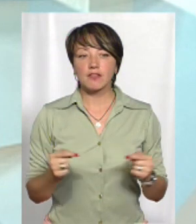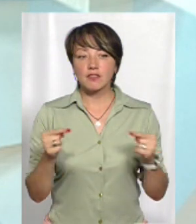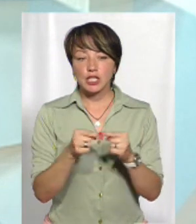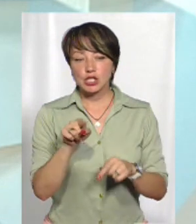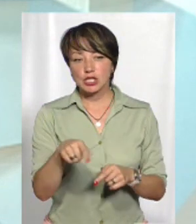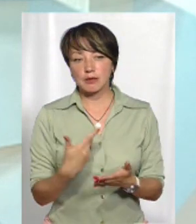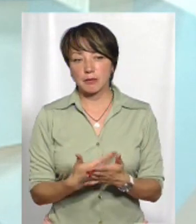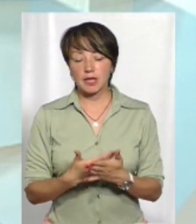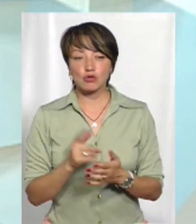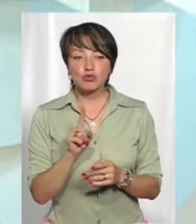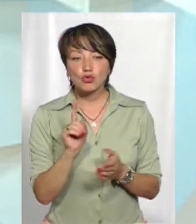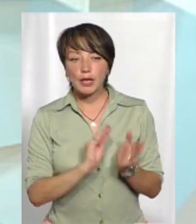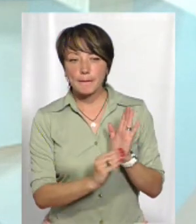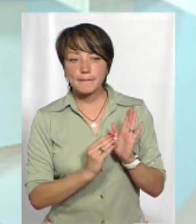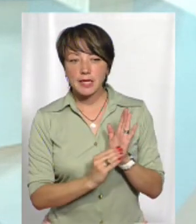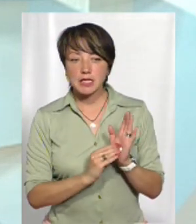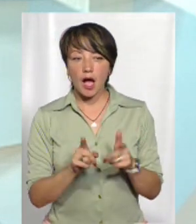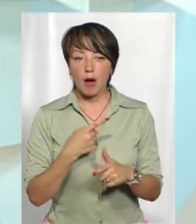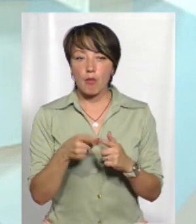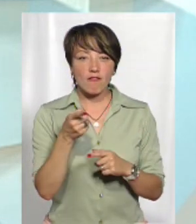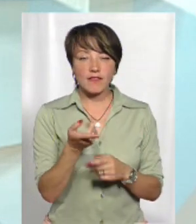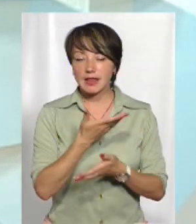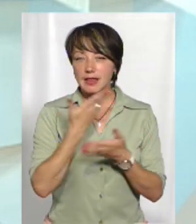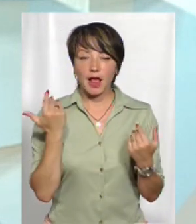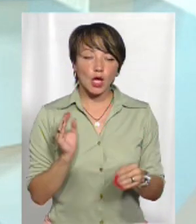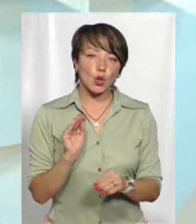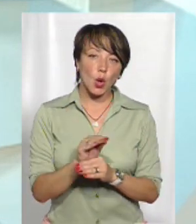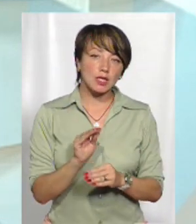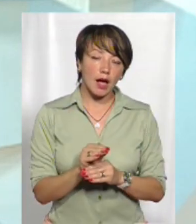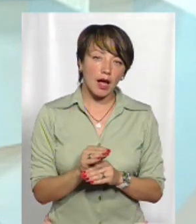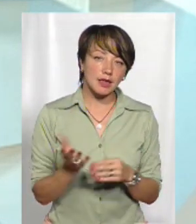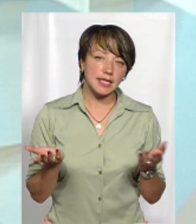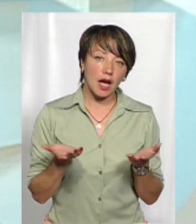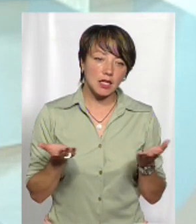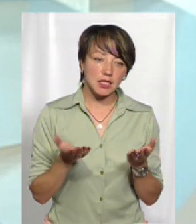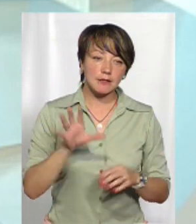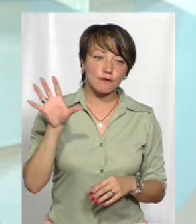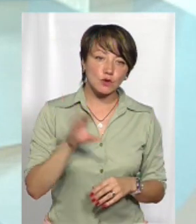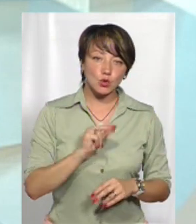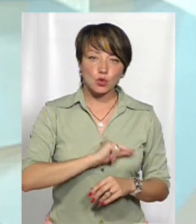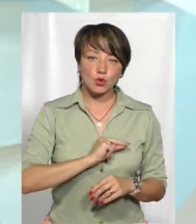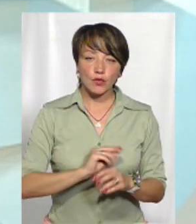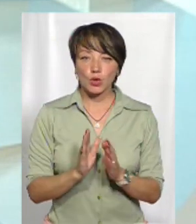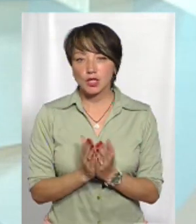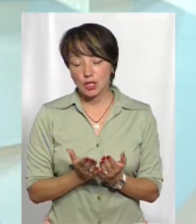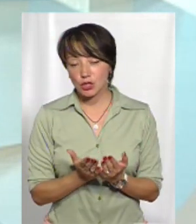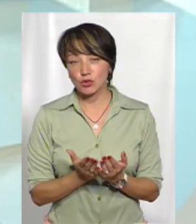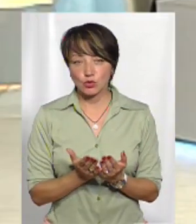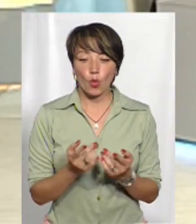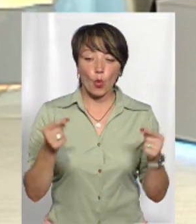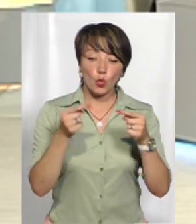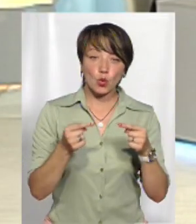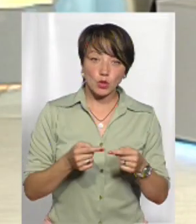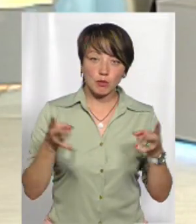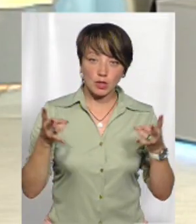і визначити в ньому, там, до прикладу, що написано, або ви не додали всю трудову книжку не додали. Чи якщо